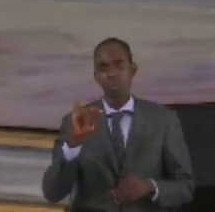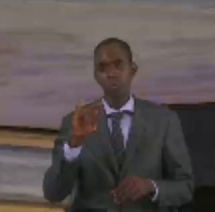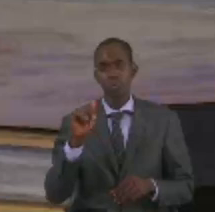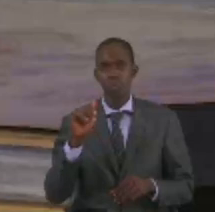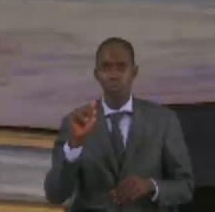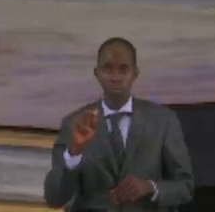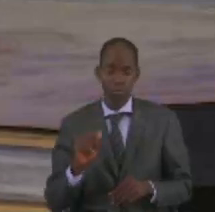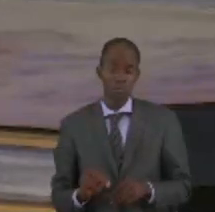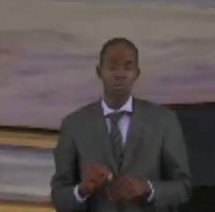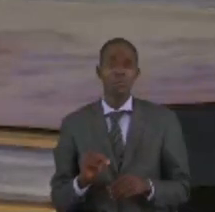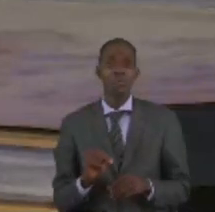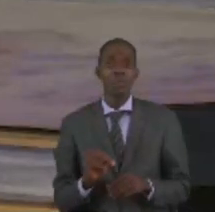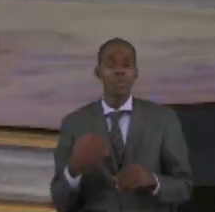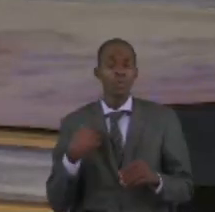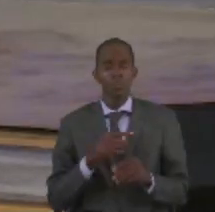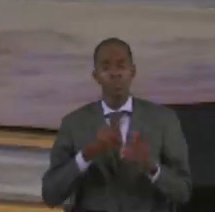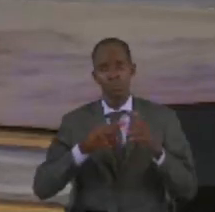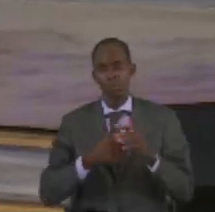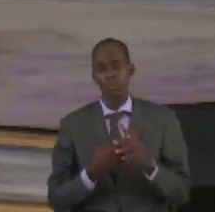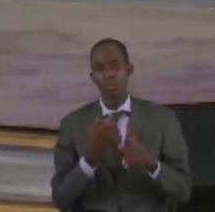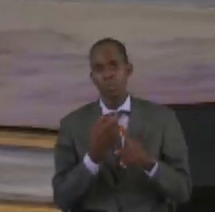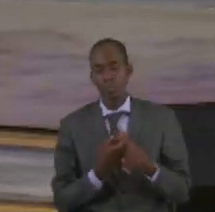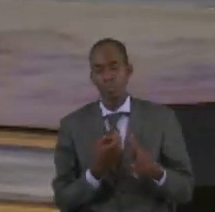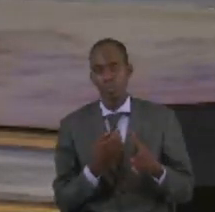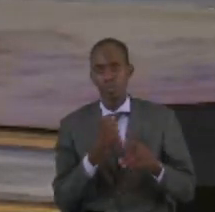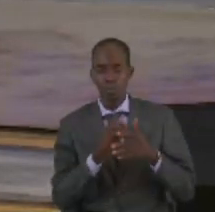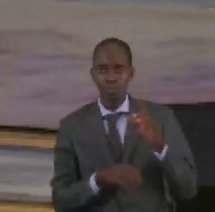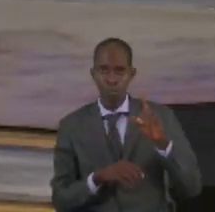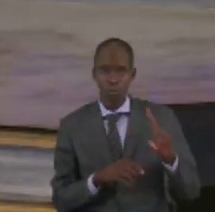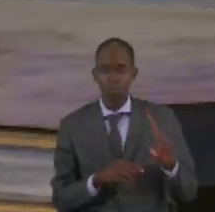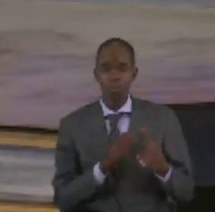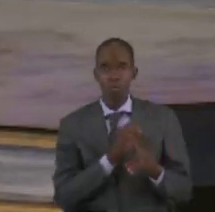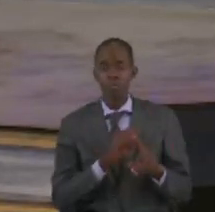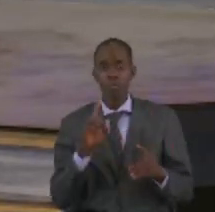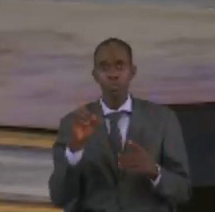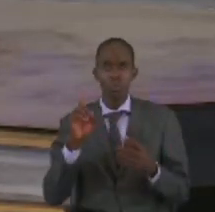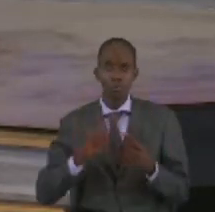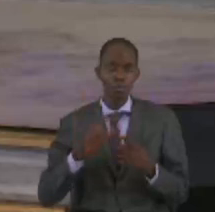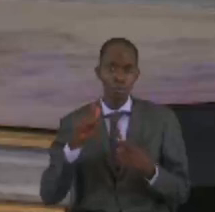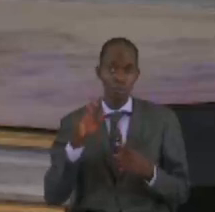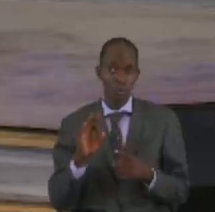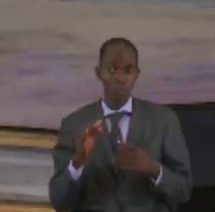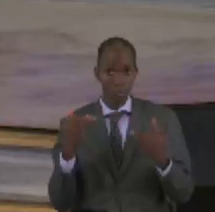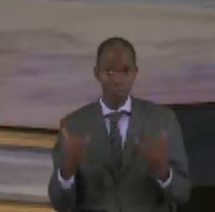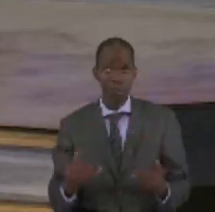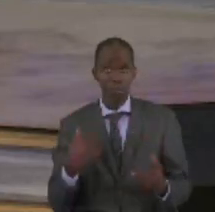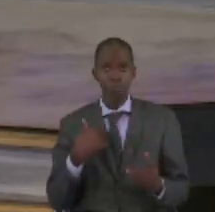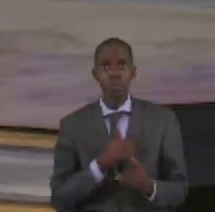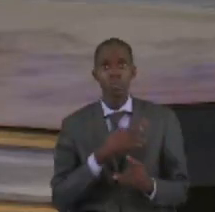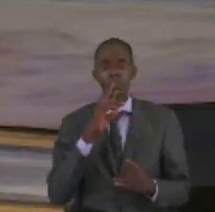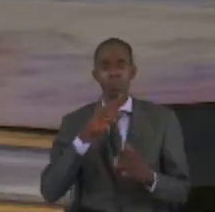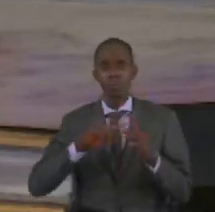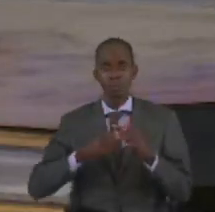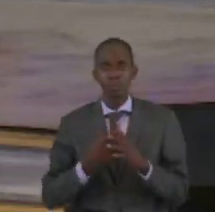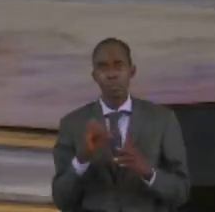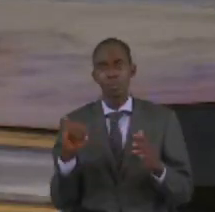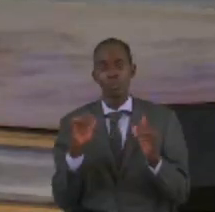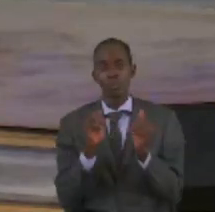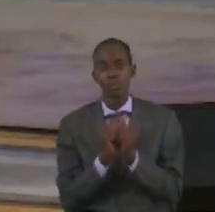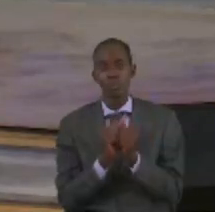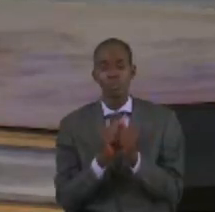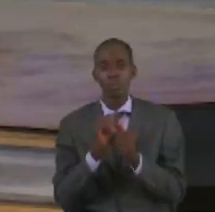1 à partir du verset 1 au verset 9 en deux études. Aujourd'hui, nous embrassons chapitre